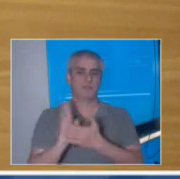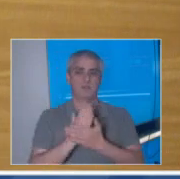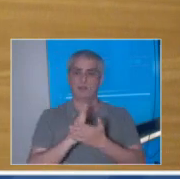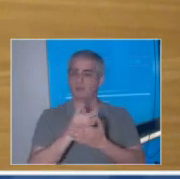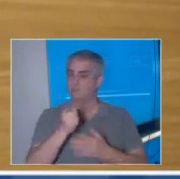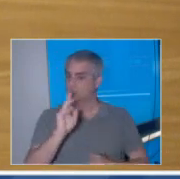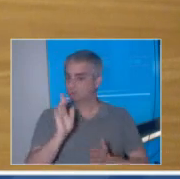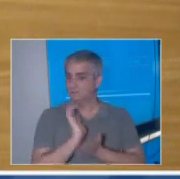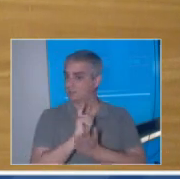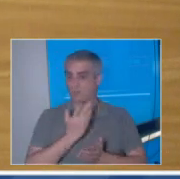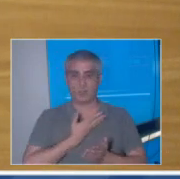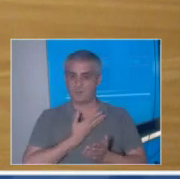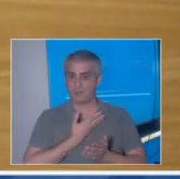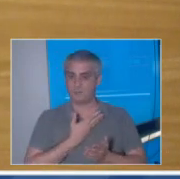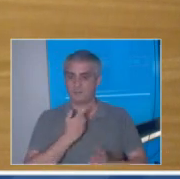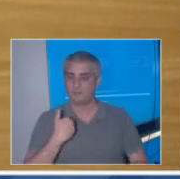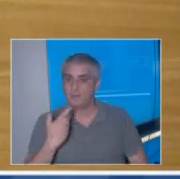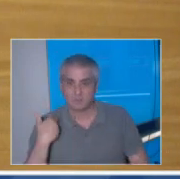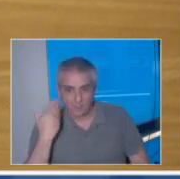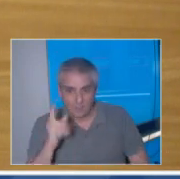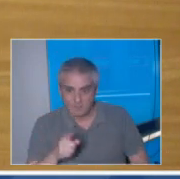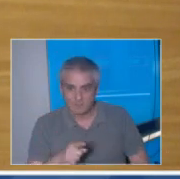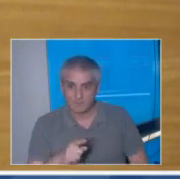מזל שיש כאלה שלא מקבלים את זה. לא מאמין.